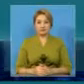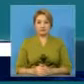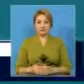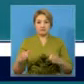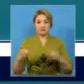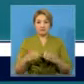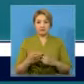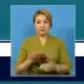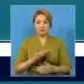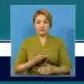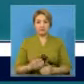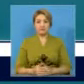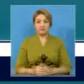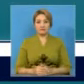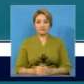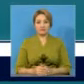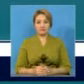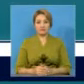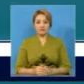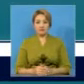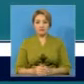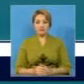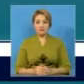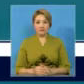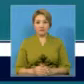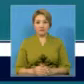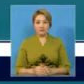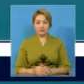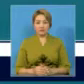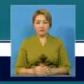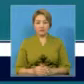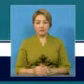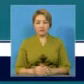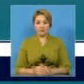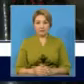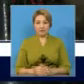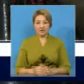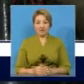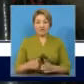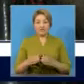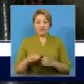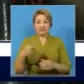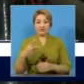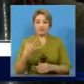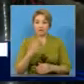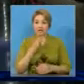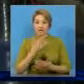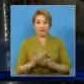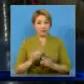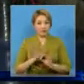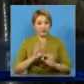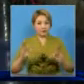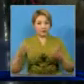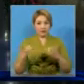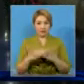Ассамблея мы 25 лет бергаре, елдің ішіндегі. Ассамблея уже 25 лет является уникальным